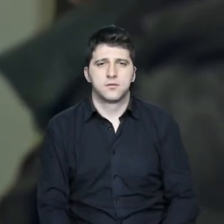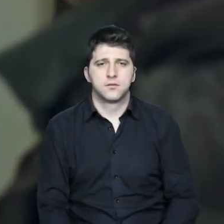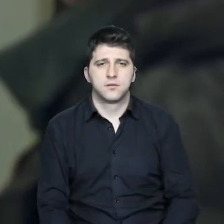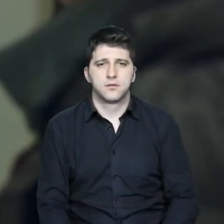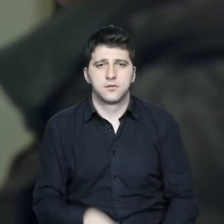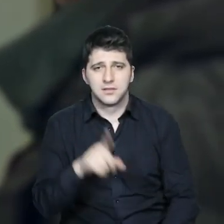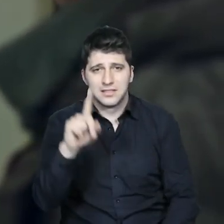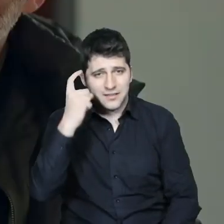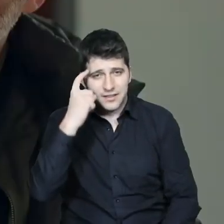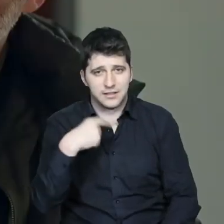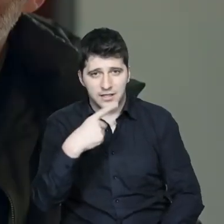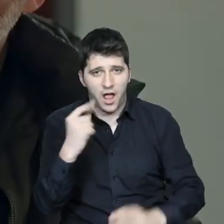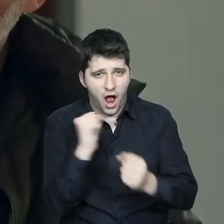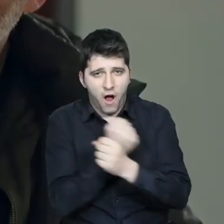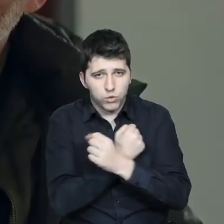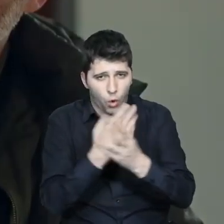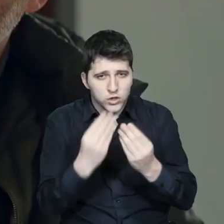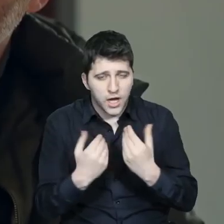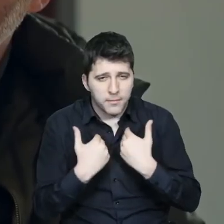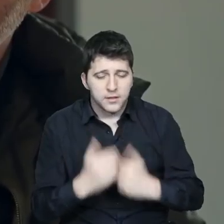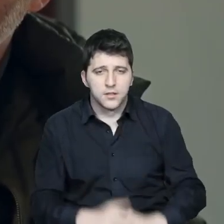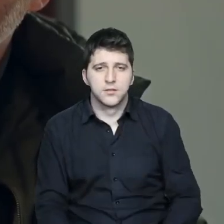Sence kavuşacak mıyız?